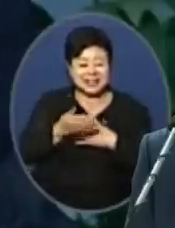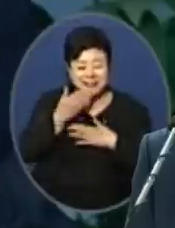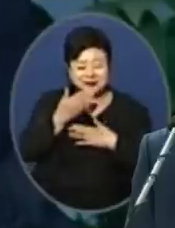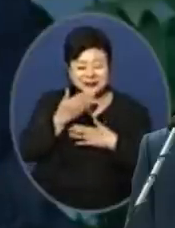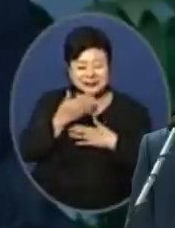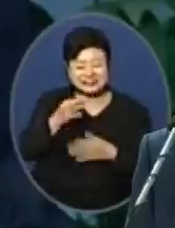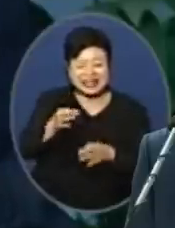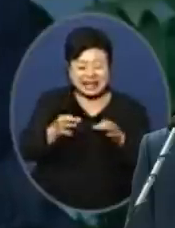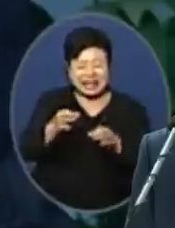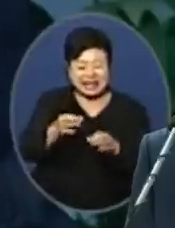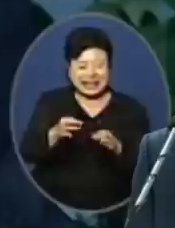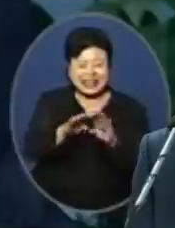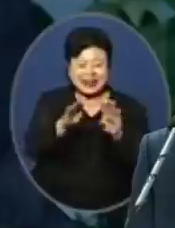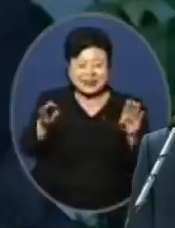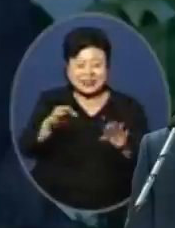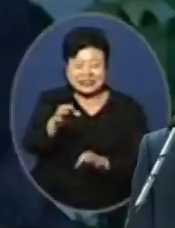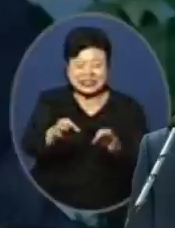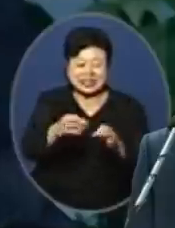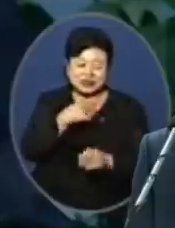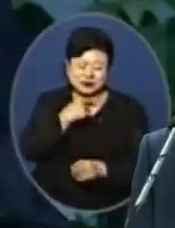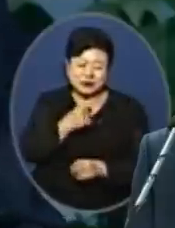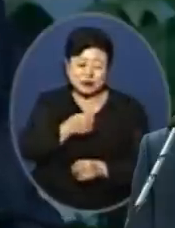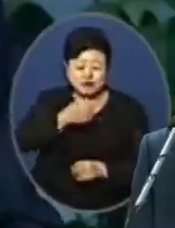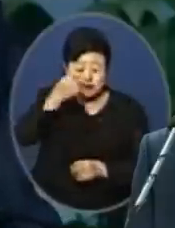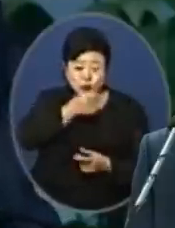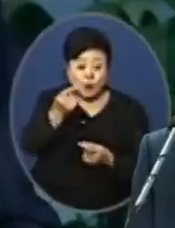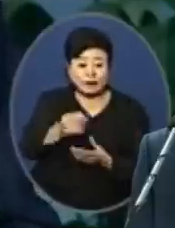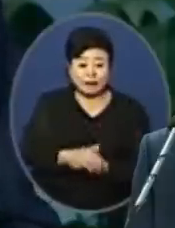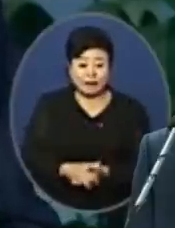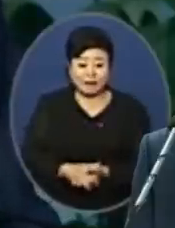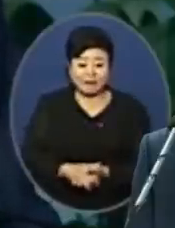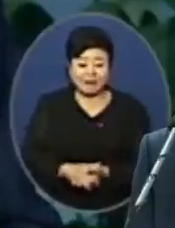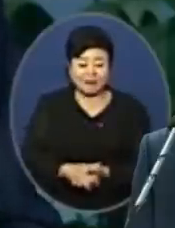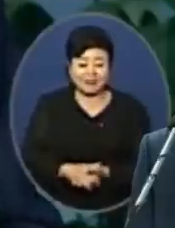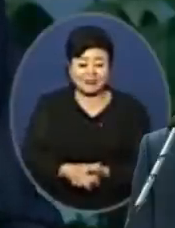음식점을 하나 내서 장사를 해볼까? 그것도 꿈인 거였습니다.